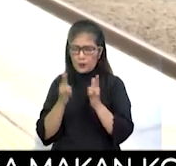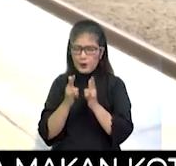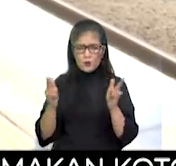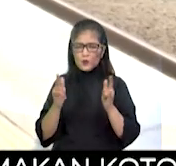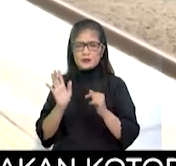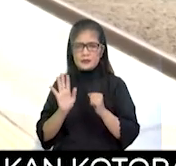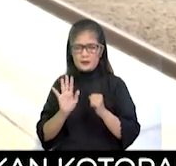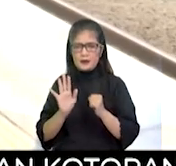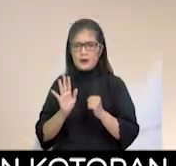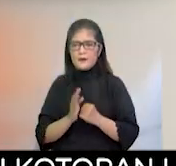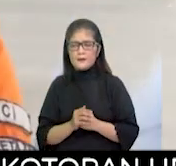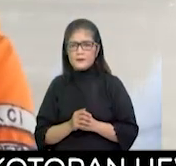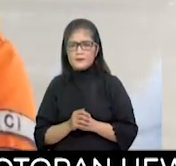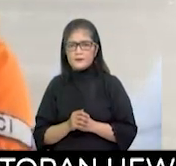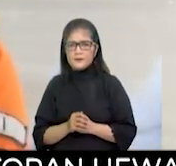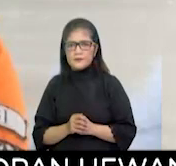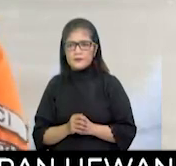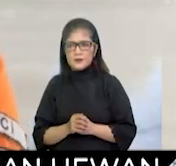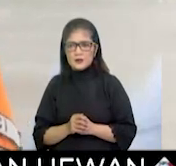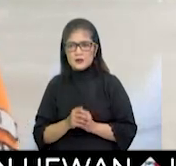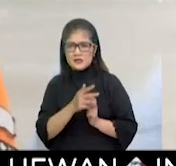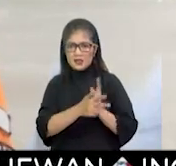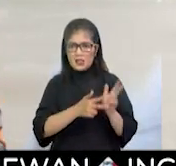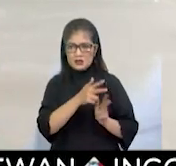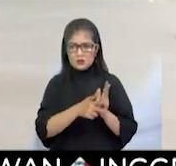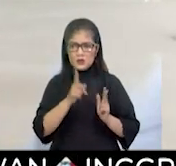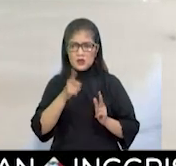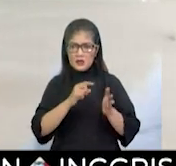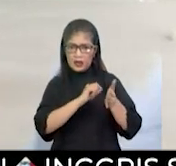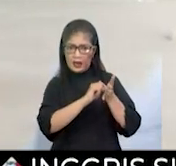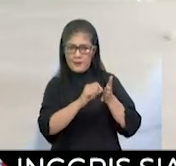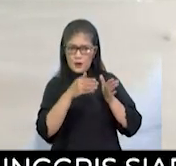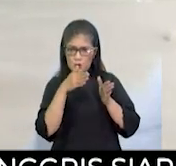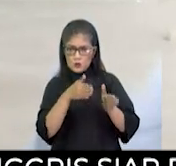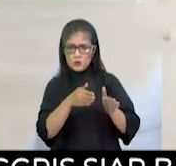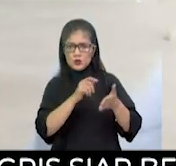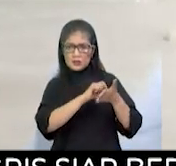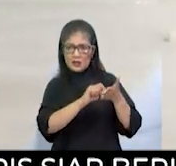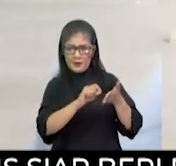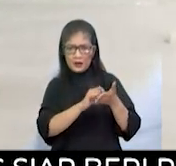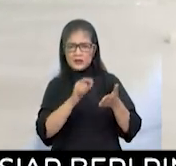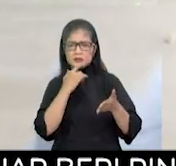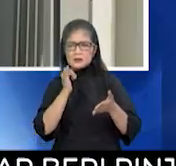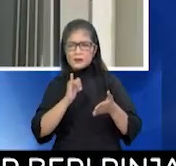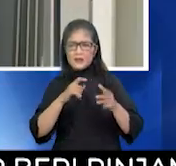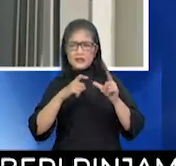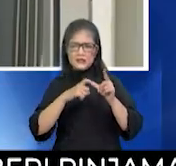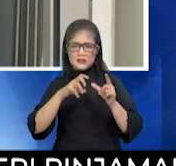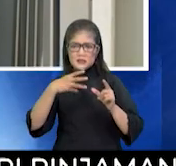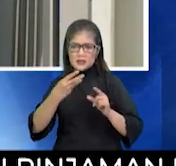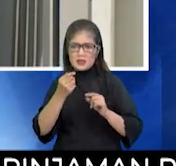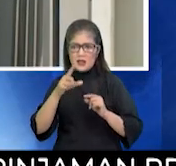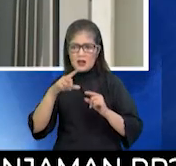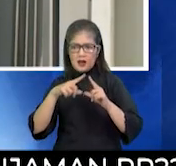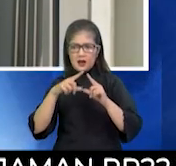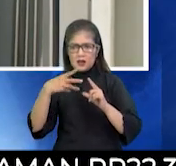Manggarai dan juga Jatinegara. Stasiun ini ada nama khususnya ya, menjadi stasiun shelter Matraman. Kalau kita lihat ini stasiun